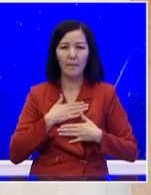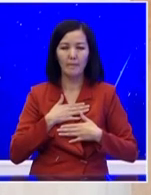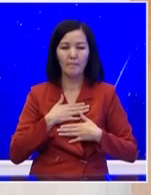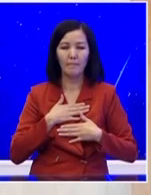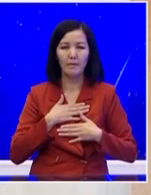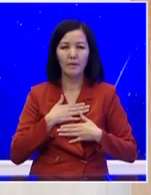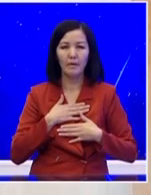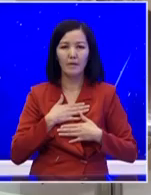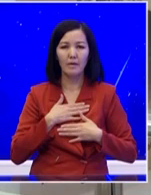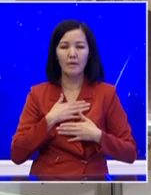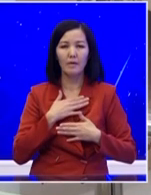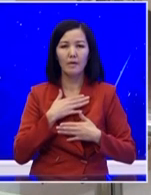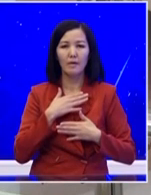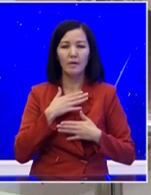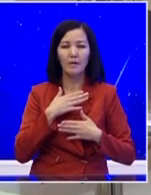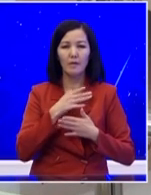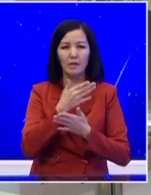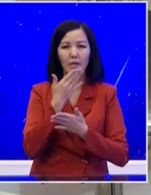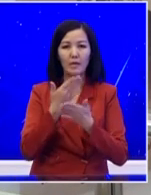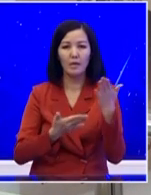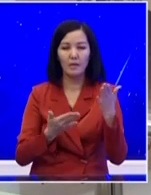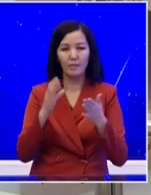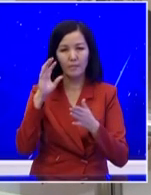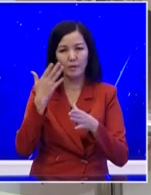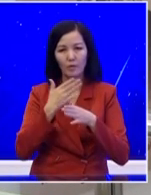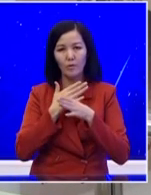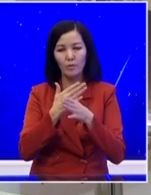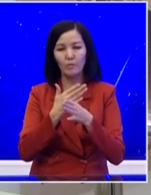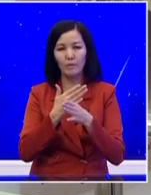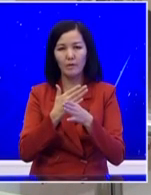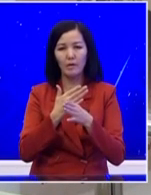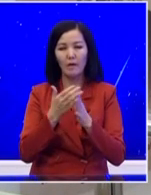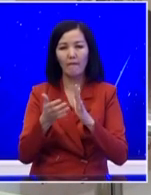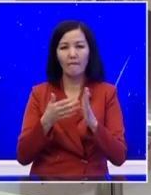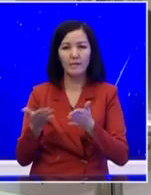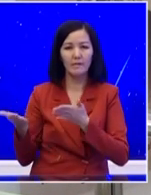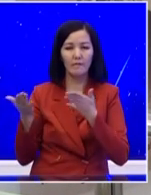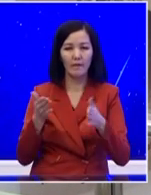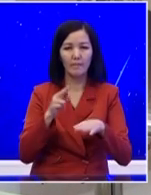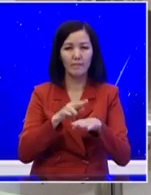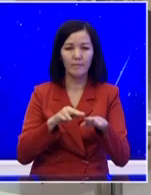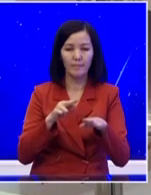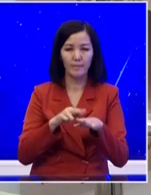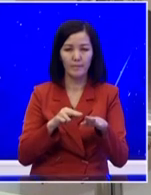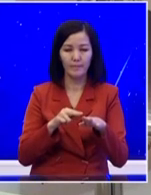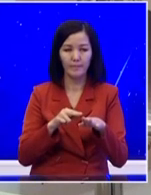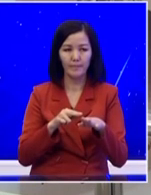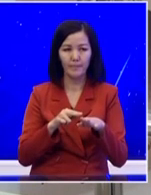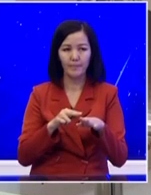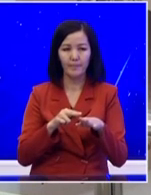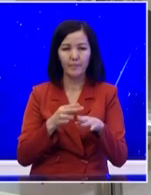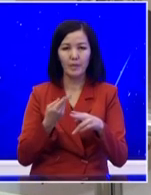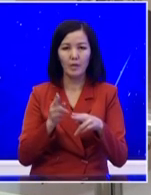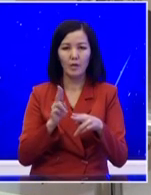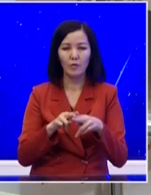консультируем. Юридические услуги, психологические услуги оказываем. После того вызываем инспектора правоохранительных органов,